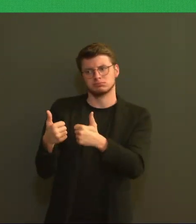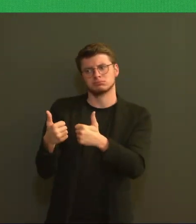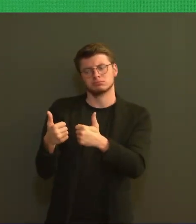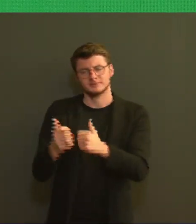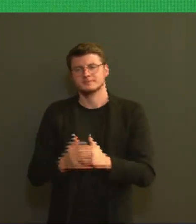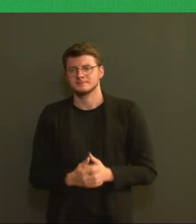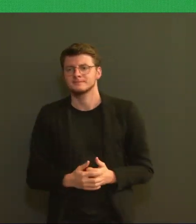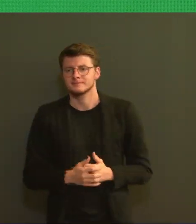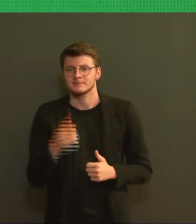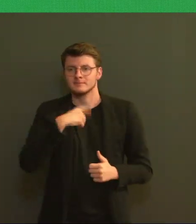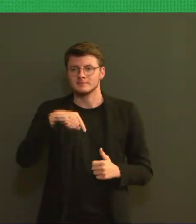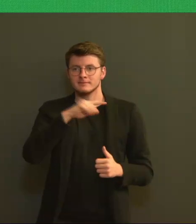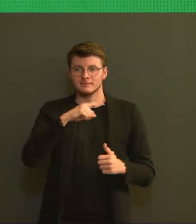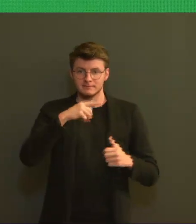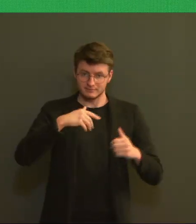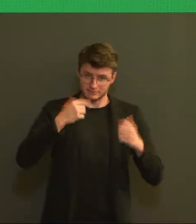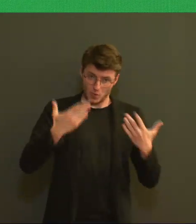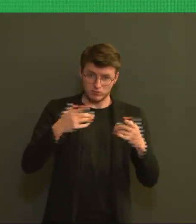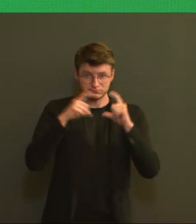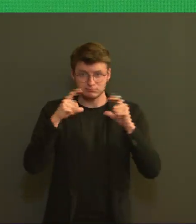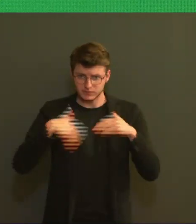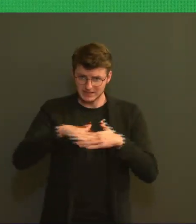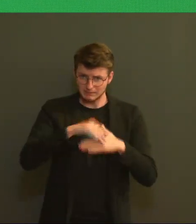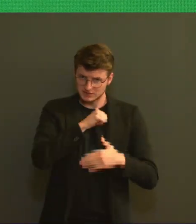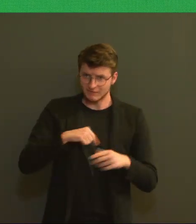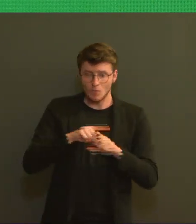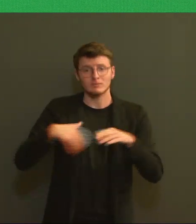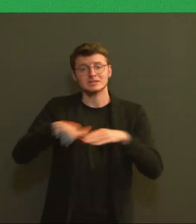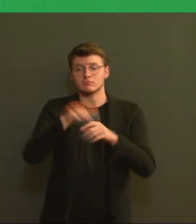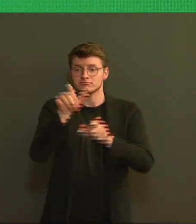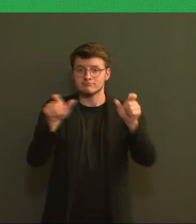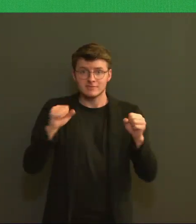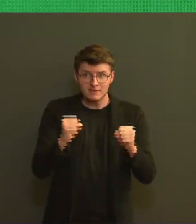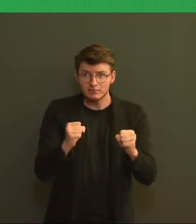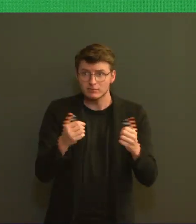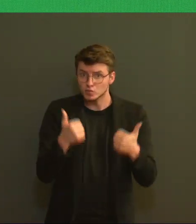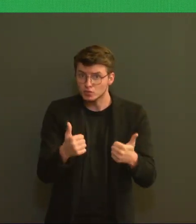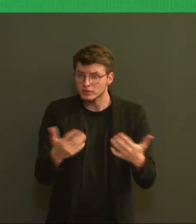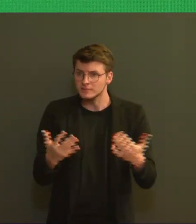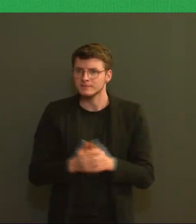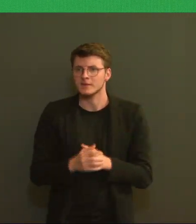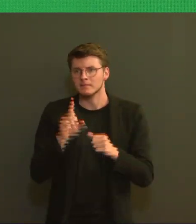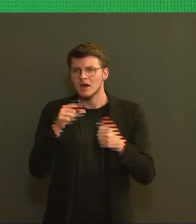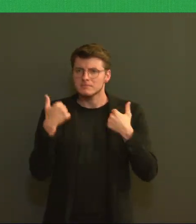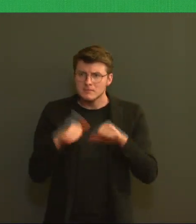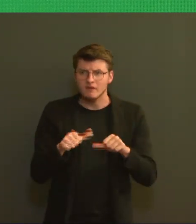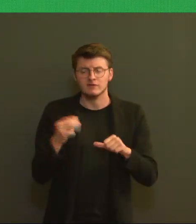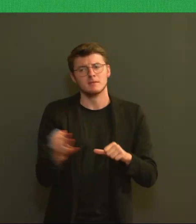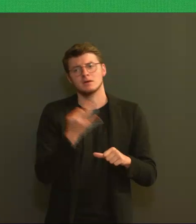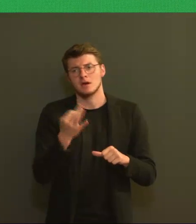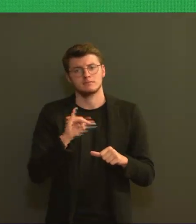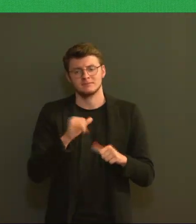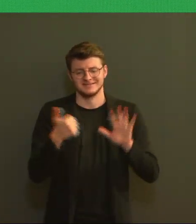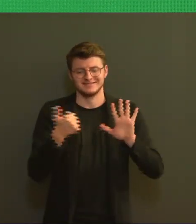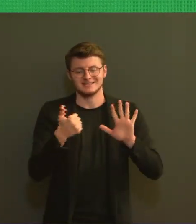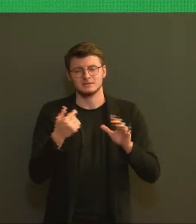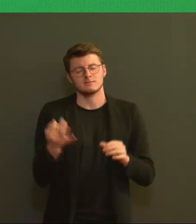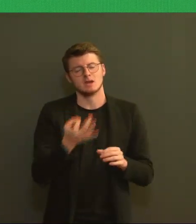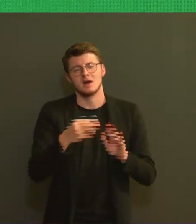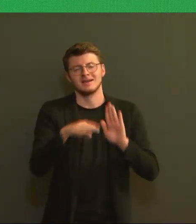we onszelf, maar ook de anderen beschermen. Maar het blijft ook belangrijk om de 6 gouden regels steeds te